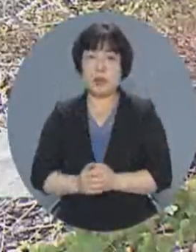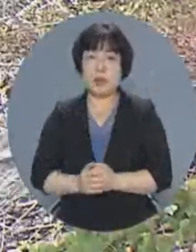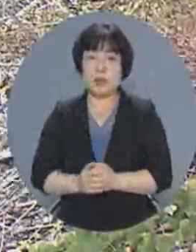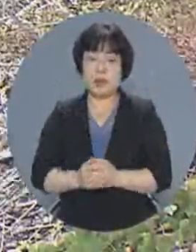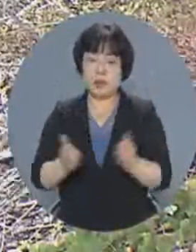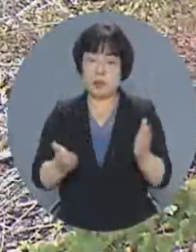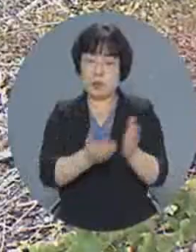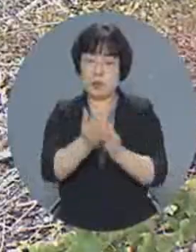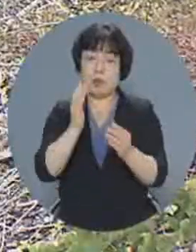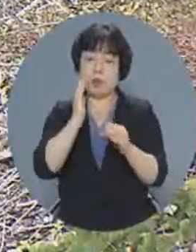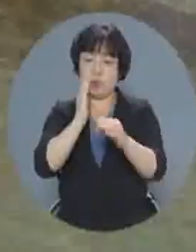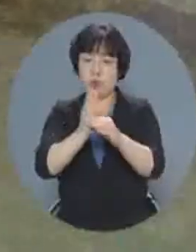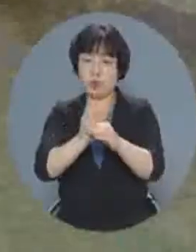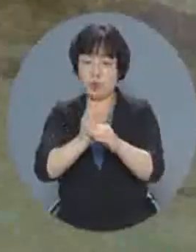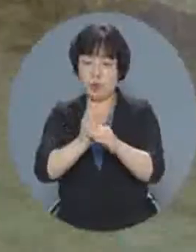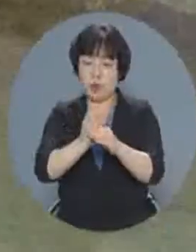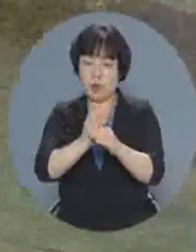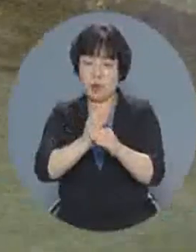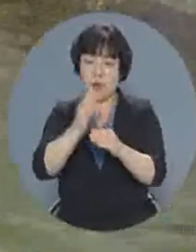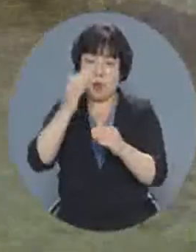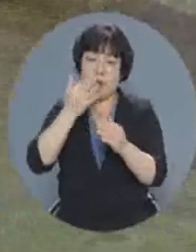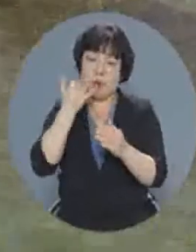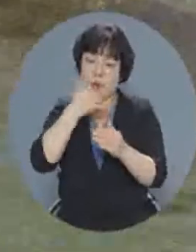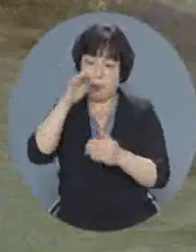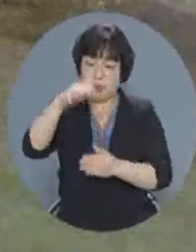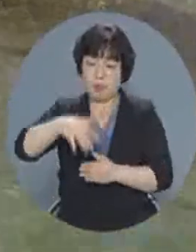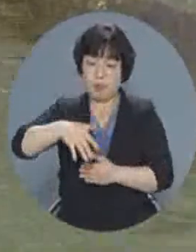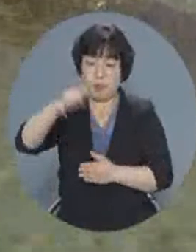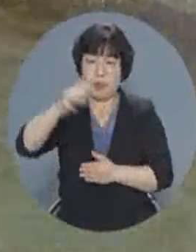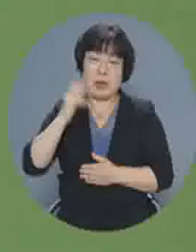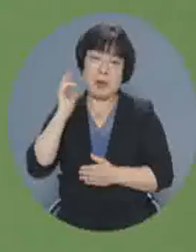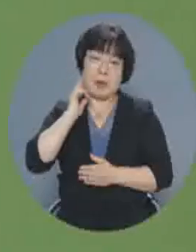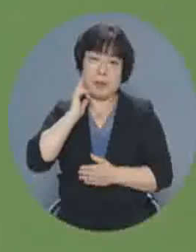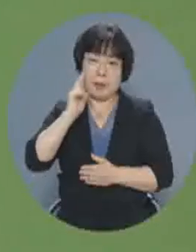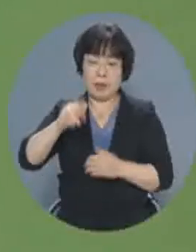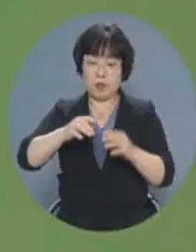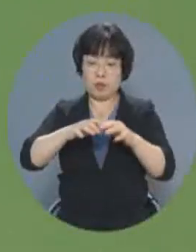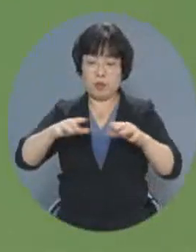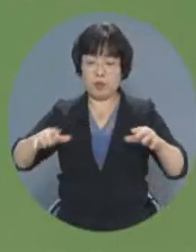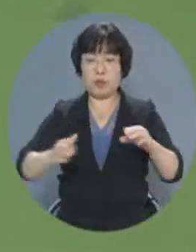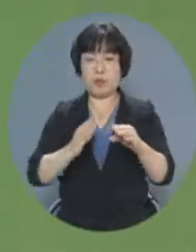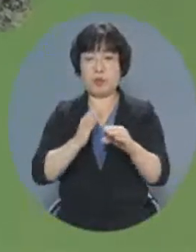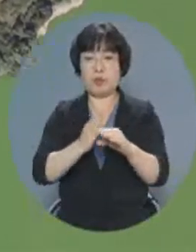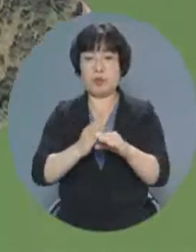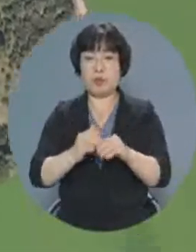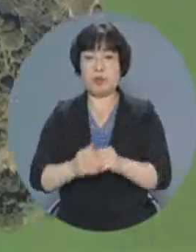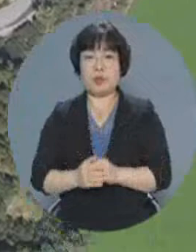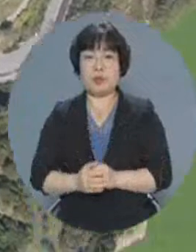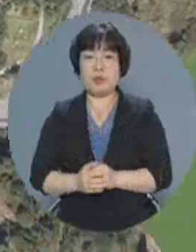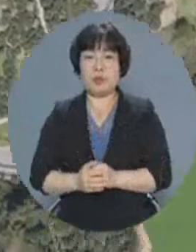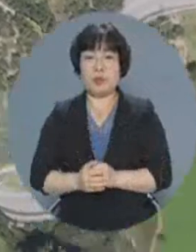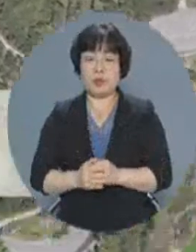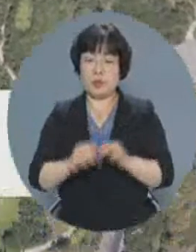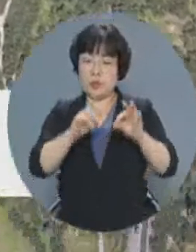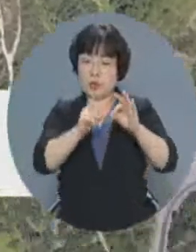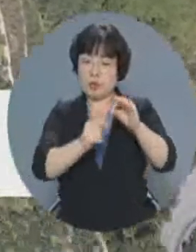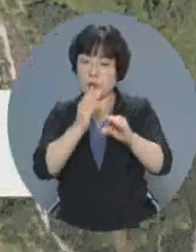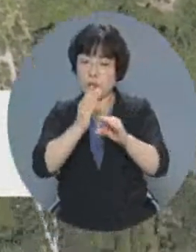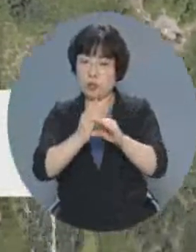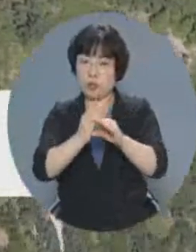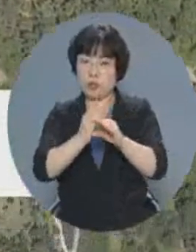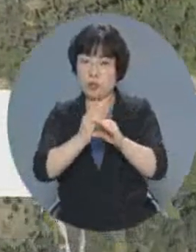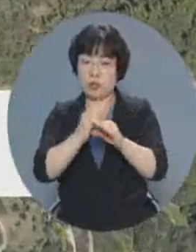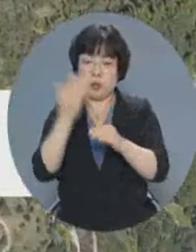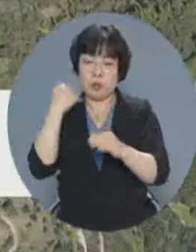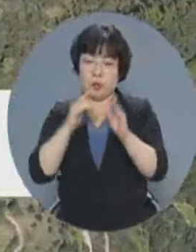댐 가장자리 수역은 마치 페인트와 같은 녹조가 짙게 분포해 있습니다. 10월 중순을 넘기면서